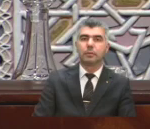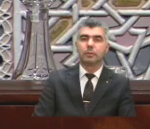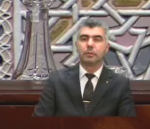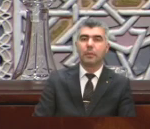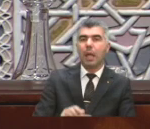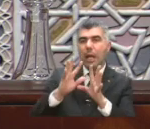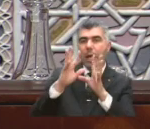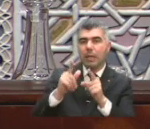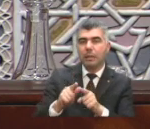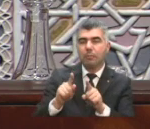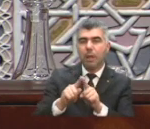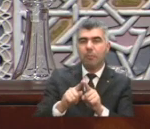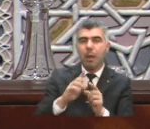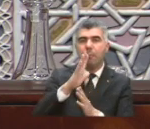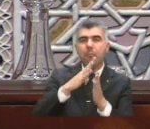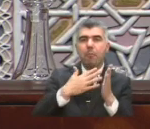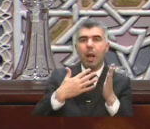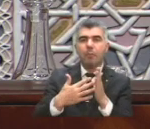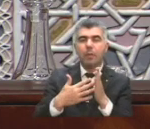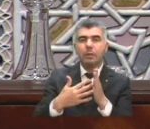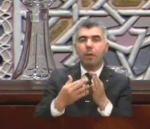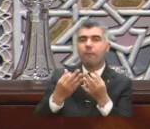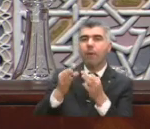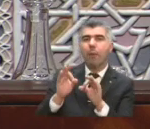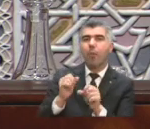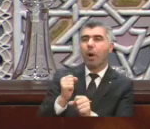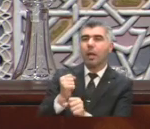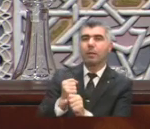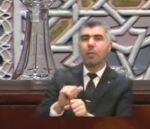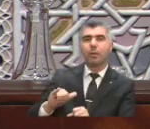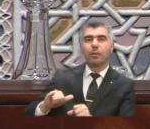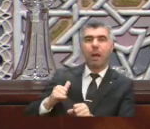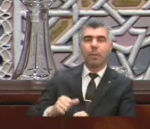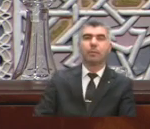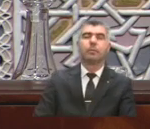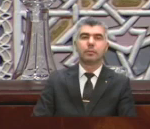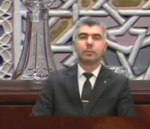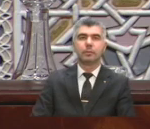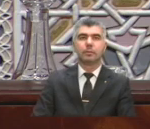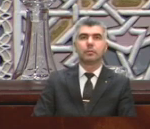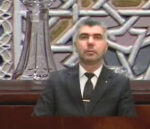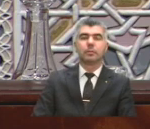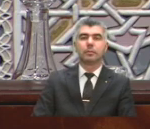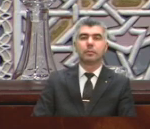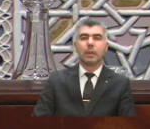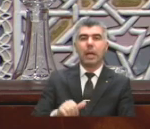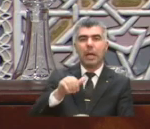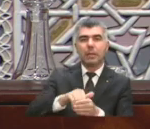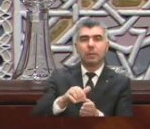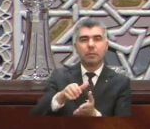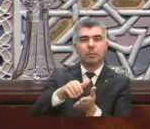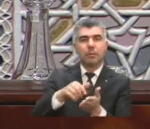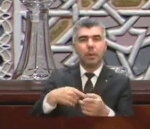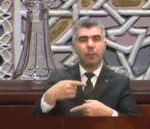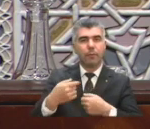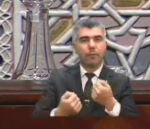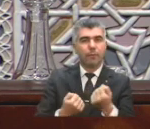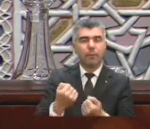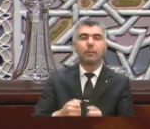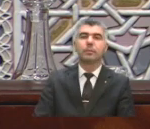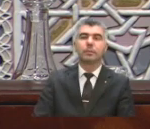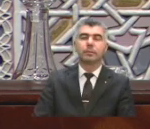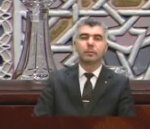حصيلة برنامج متطوع للسيدات والسادة النواب المحترمين عن فريق أصالة المعاصرة. تفضلوا السيدة